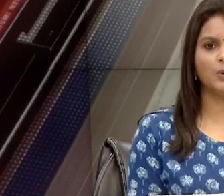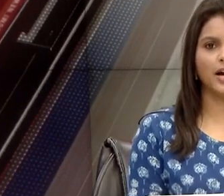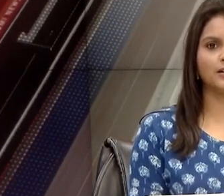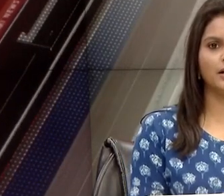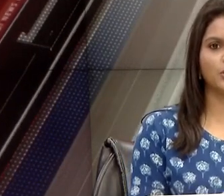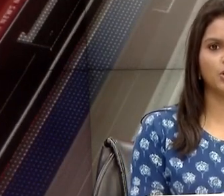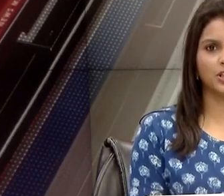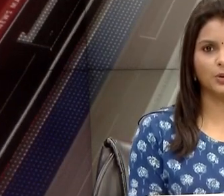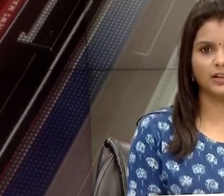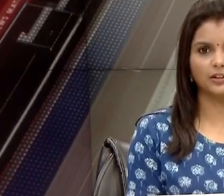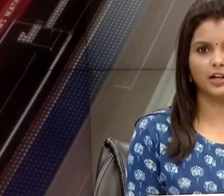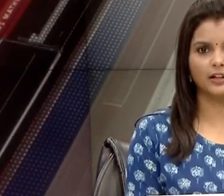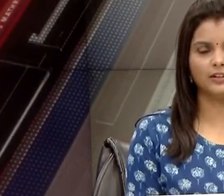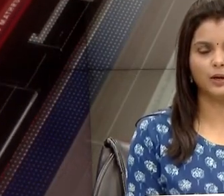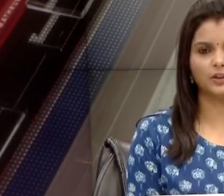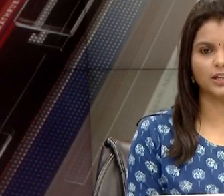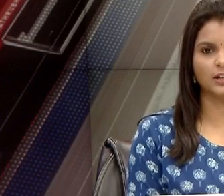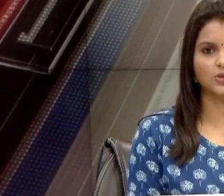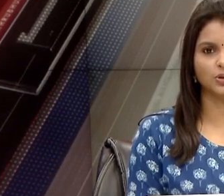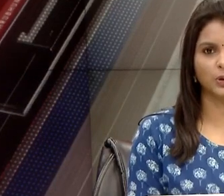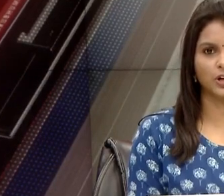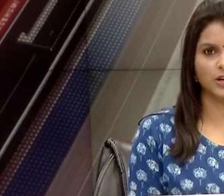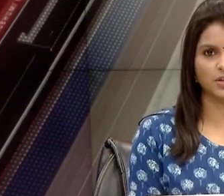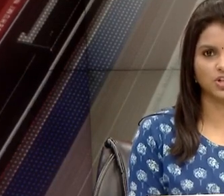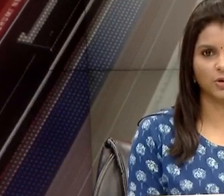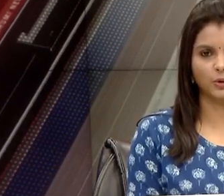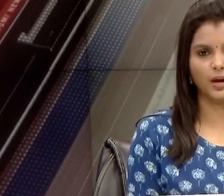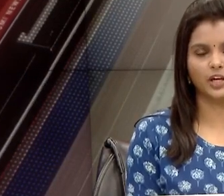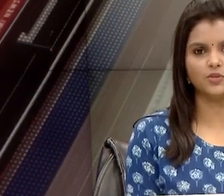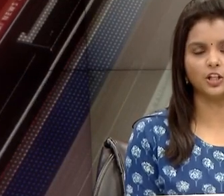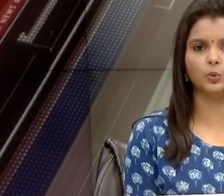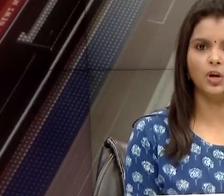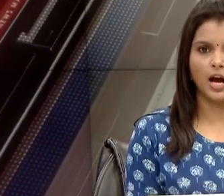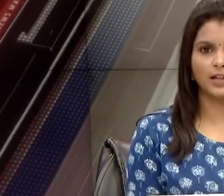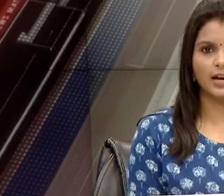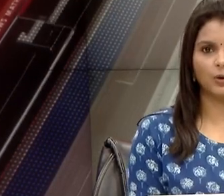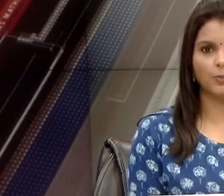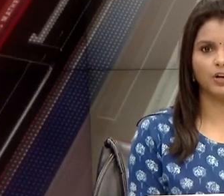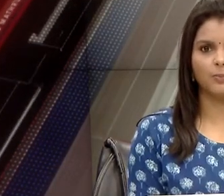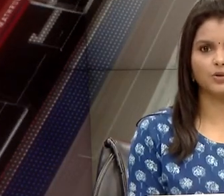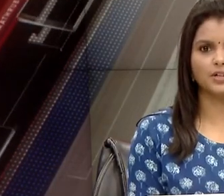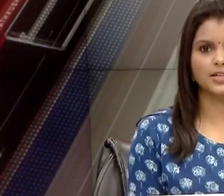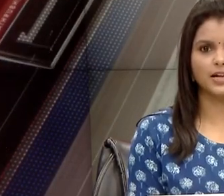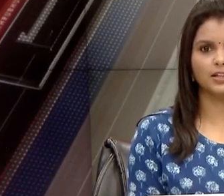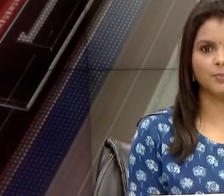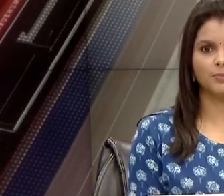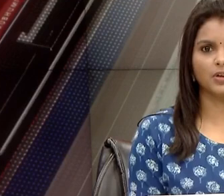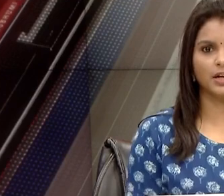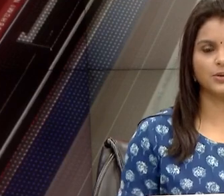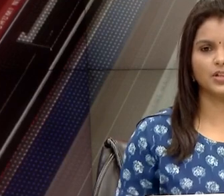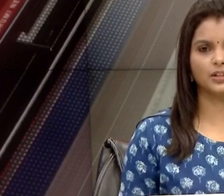കാറിനുള്ളിൽ ഉണ്ടായിരുന്ന ലിക്വിഡ് രൂപത്തിലുണ്ടായിരുന്നത് എന്തായിരുന്നു എന്ന തരത്തിലുള്ള ചോദ്യങ്ങൾ ഉയരുകയും സംശയമൊക്കെ ഉണ്ടാവുകയും ചെയ്തിരുന്നു. അതിലാണോ ഇപ്പോൾ ഈ പെട്രോളിന്റെ